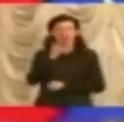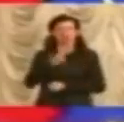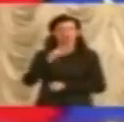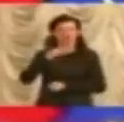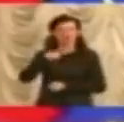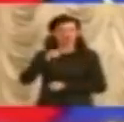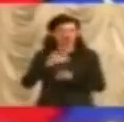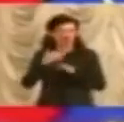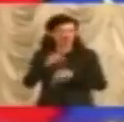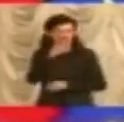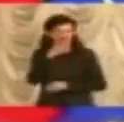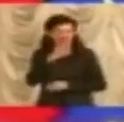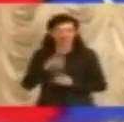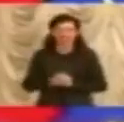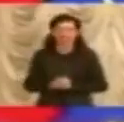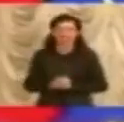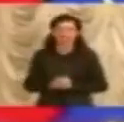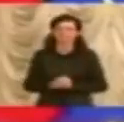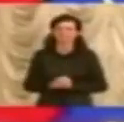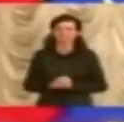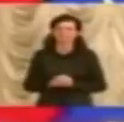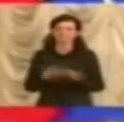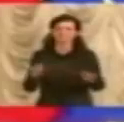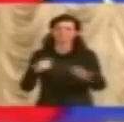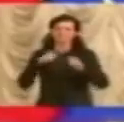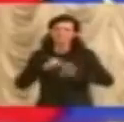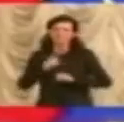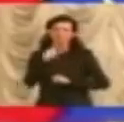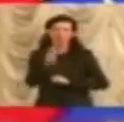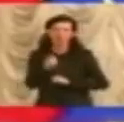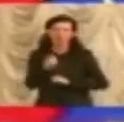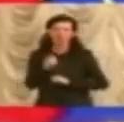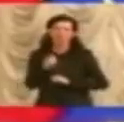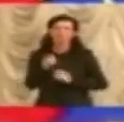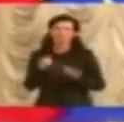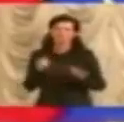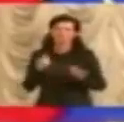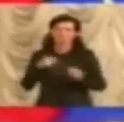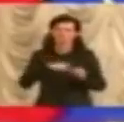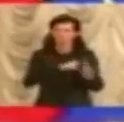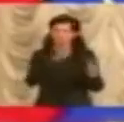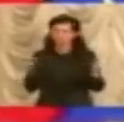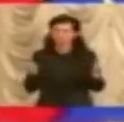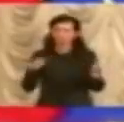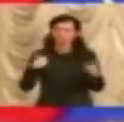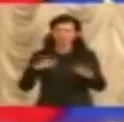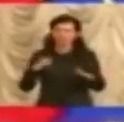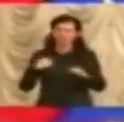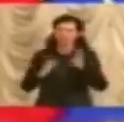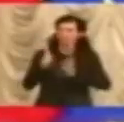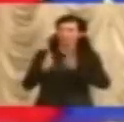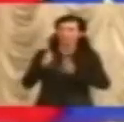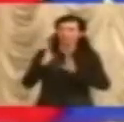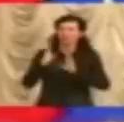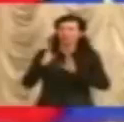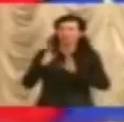le scelte delle singole regioni di andare in ordine sparso senza un coordinamento che ci deve continuare ad essere mette